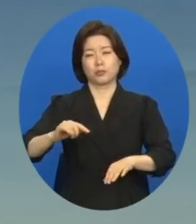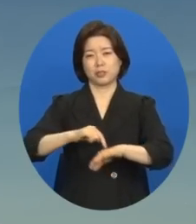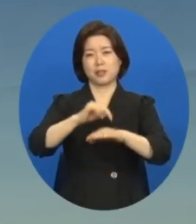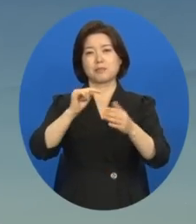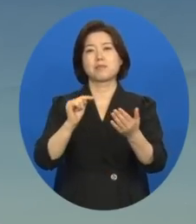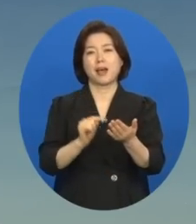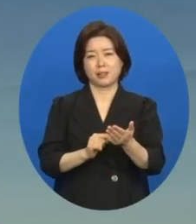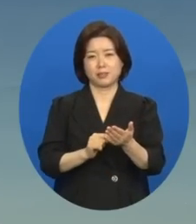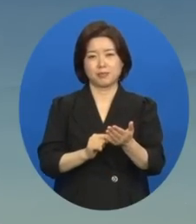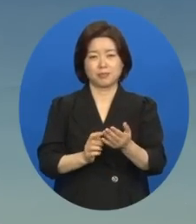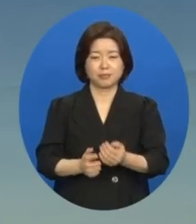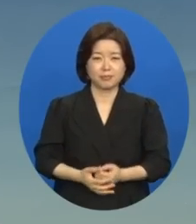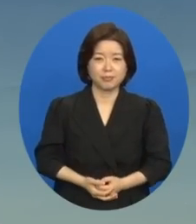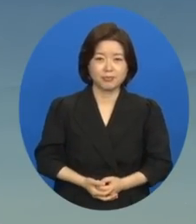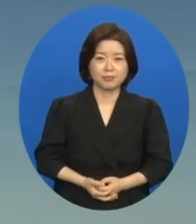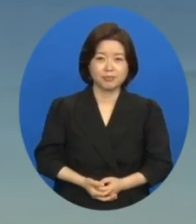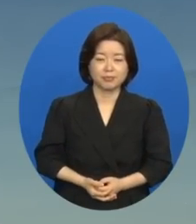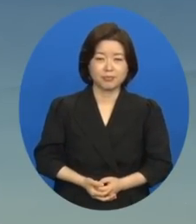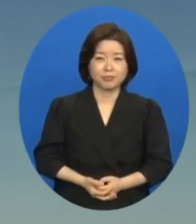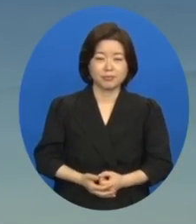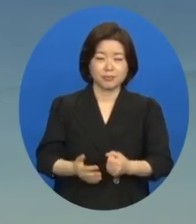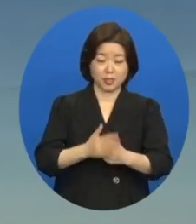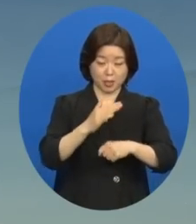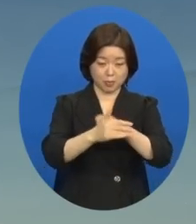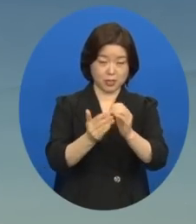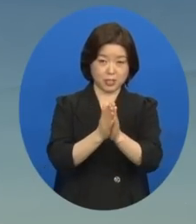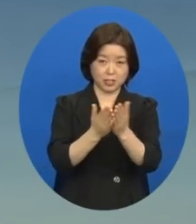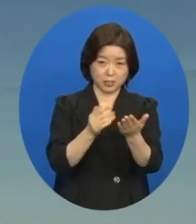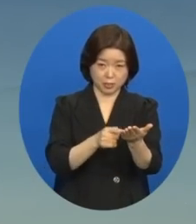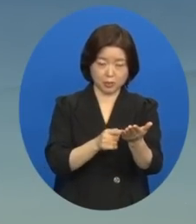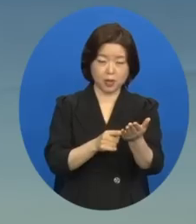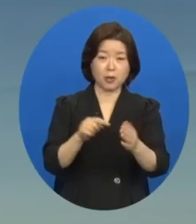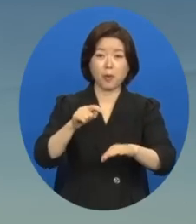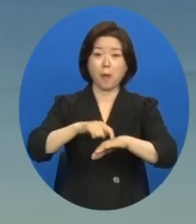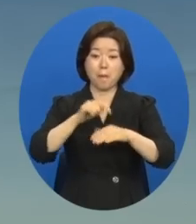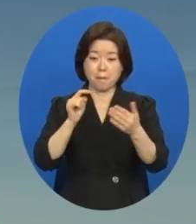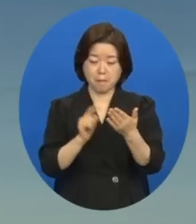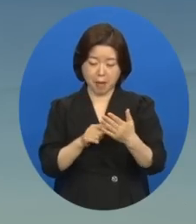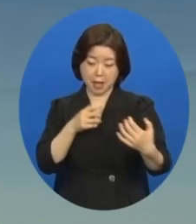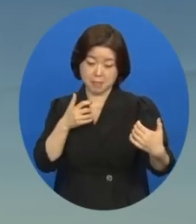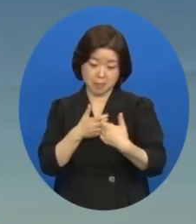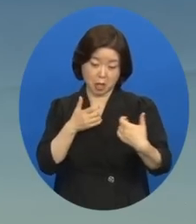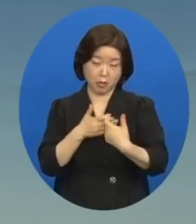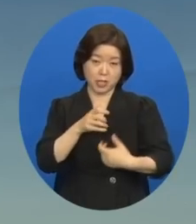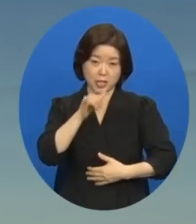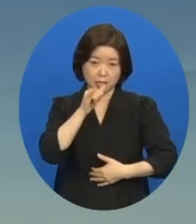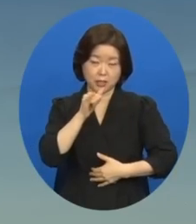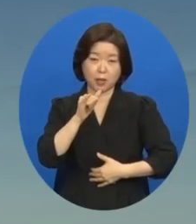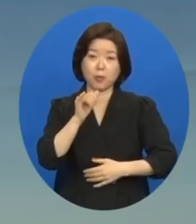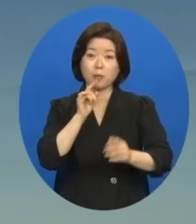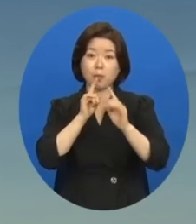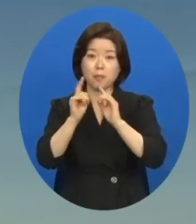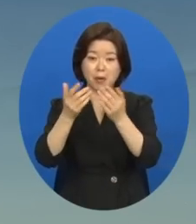마음이에요. 그래서 성경은 마음 전쟁이 있다고 우리에게 말하고 있습니다.